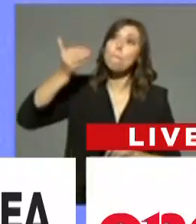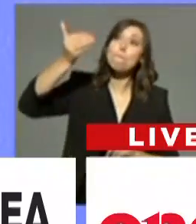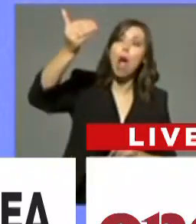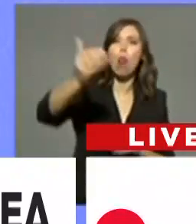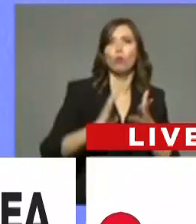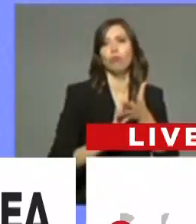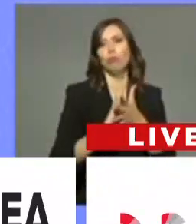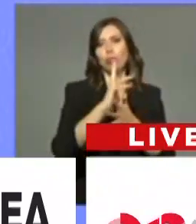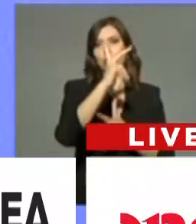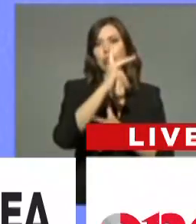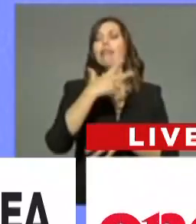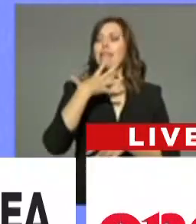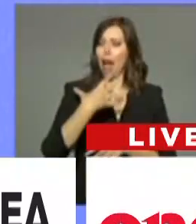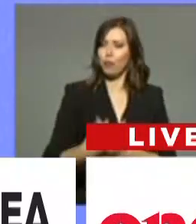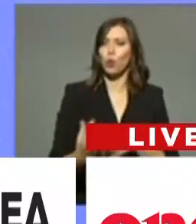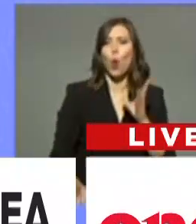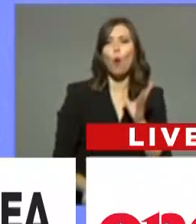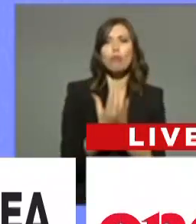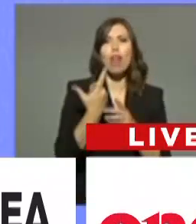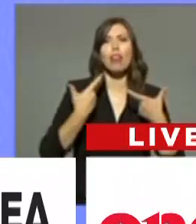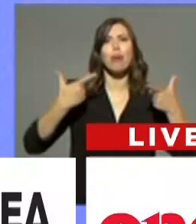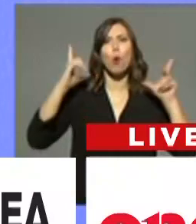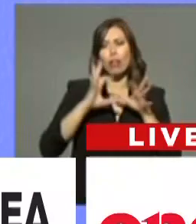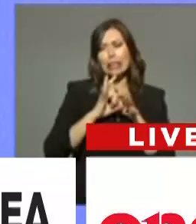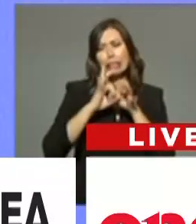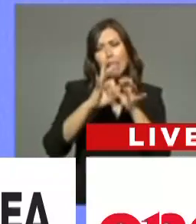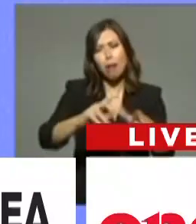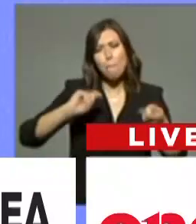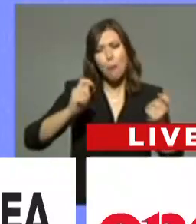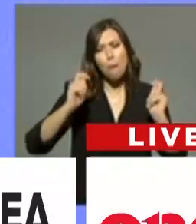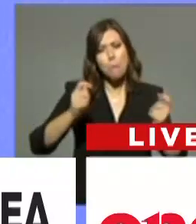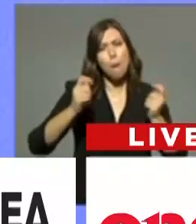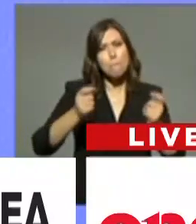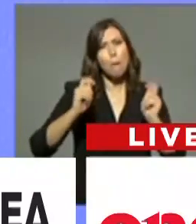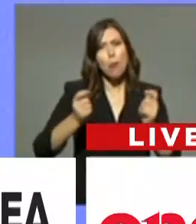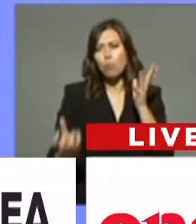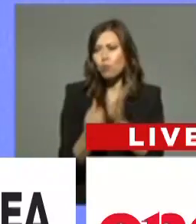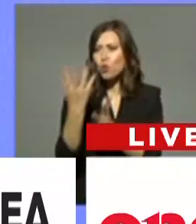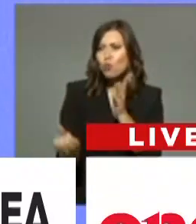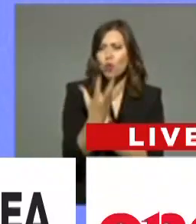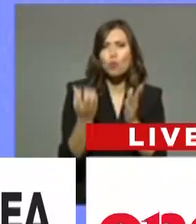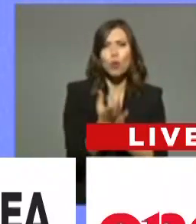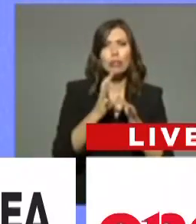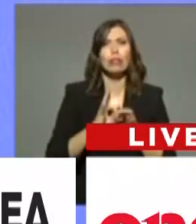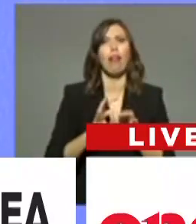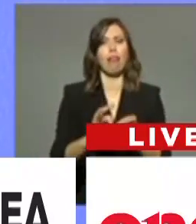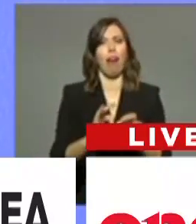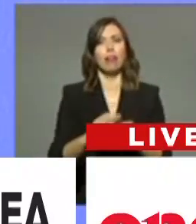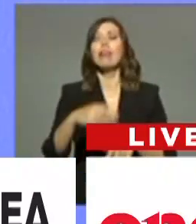είναι που την ανανέωνε συνεχώς. Και αυτό ακριβώς, αγαπητέ μου